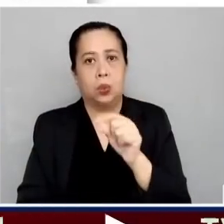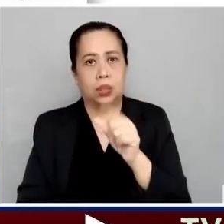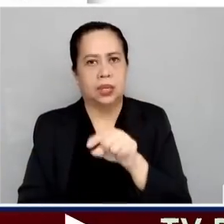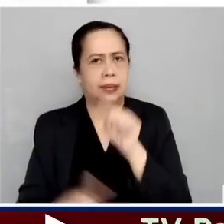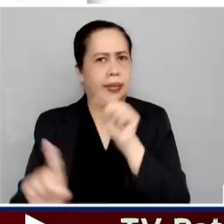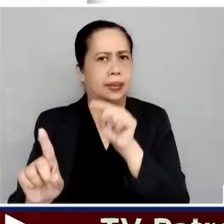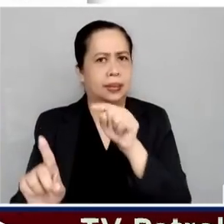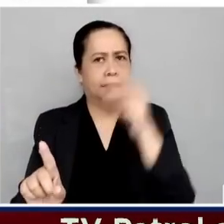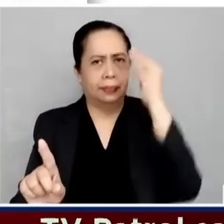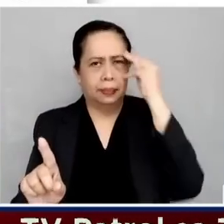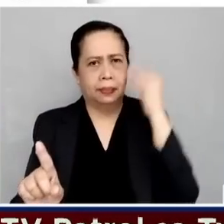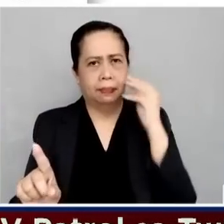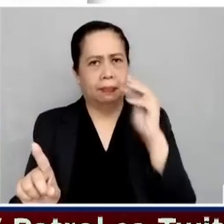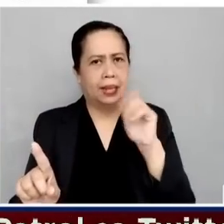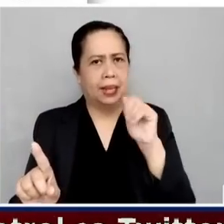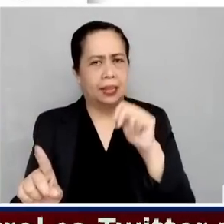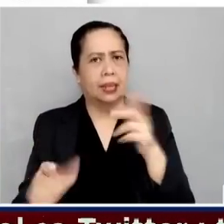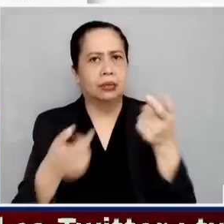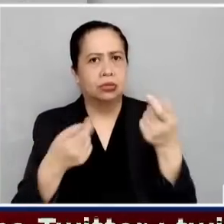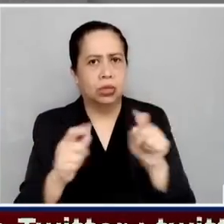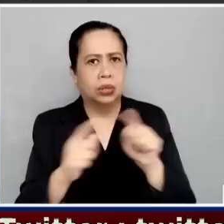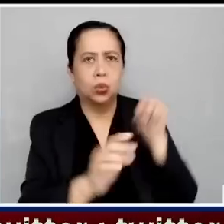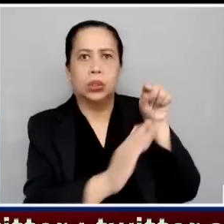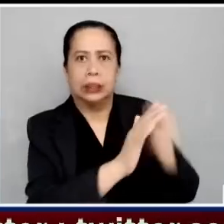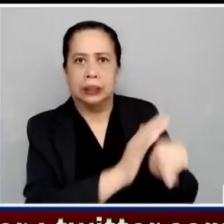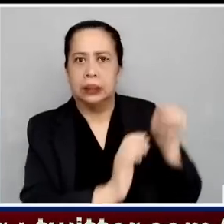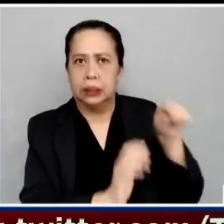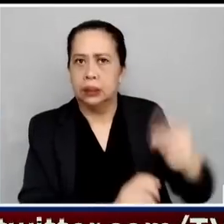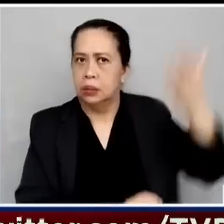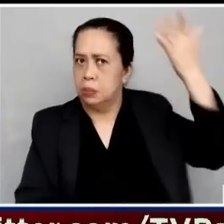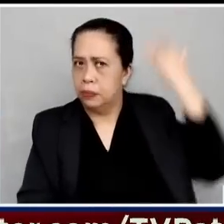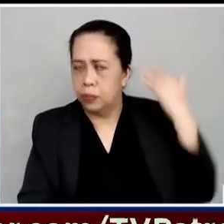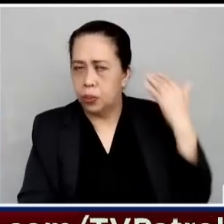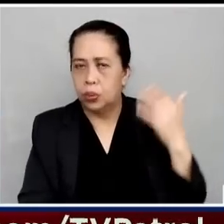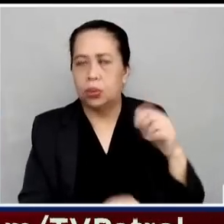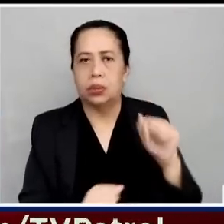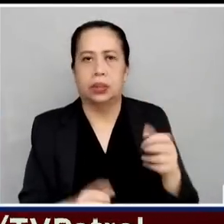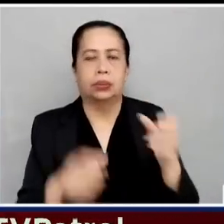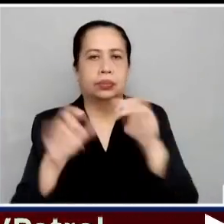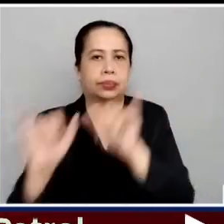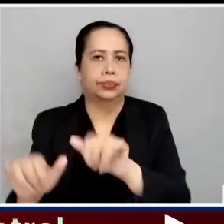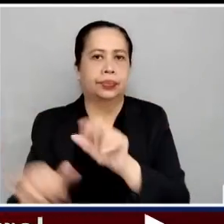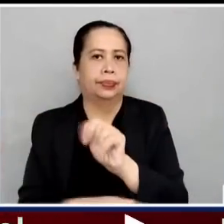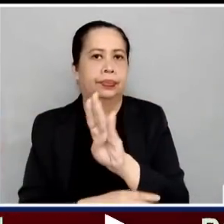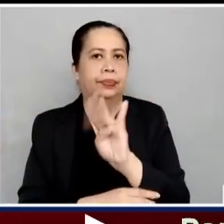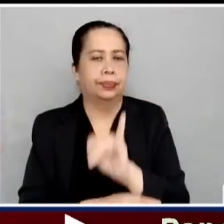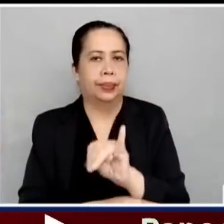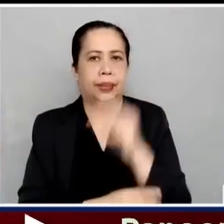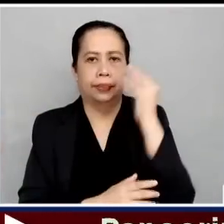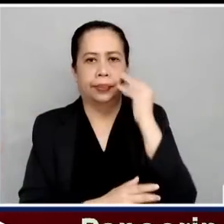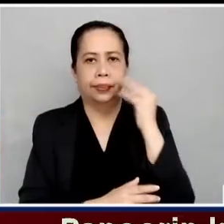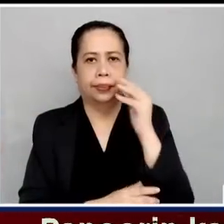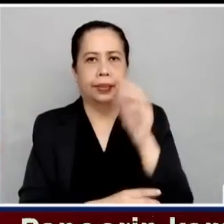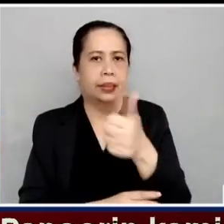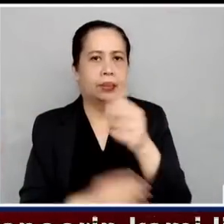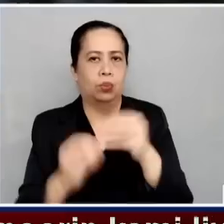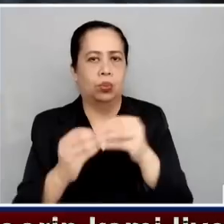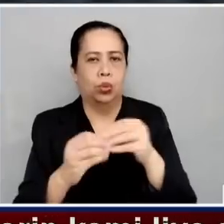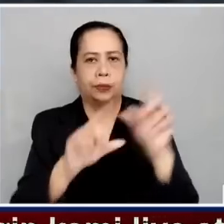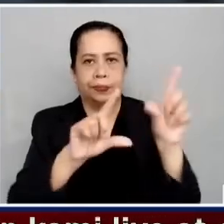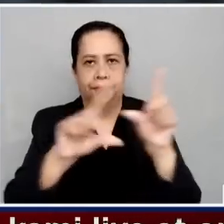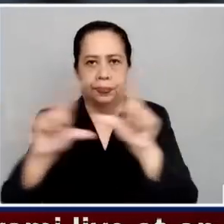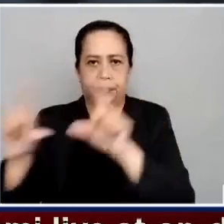niya si Miranda na isa sa mga nagtangka sa kanyang buhay. Kasalukuyang nasa kustudiya ng NBI si Miranda at ang 10 pang ibang mga